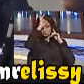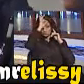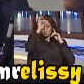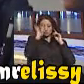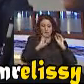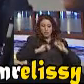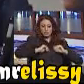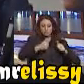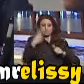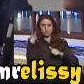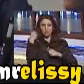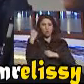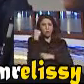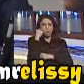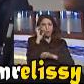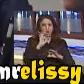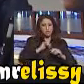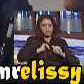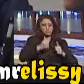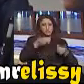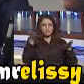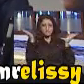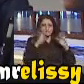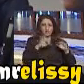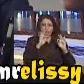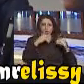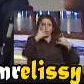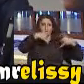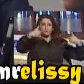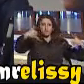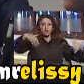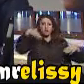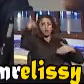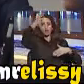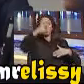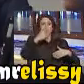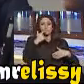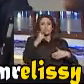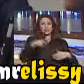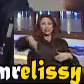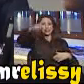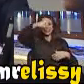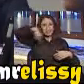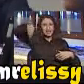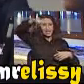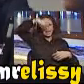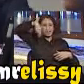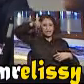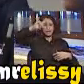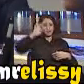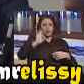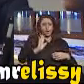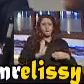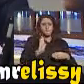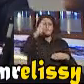الشارع المصري. بنشوف كمان موجوده، لكن ما زال يبدو ان الدائري والمحور وغيره بنسمع كل يوم عن جرائم بترتكب.